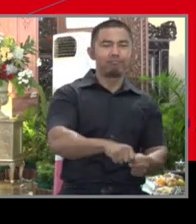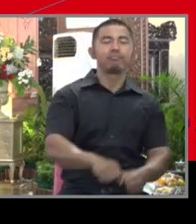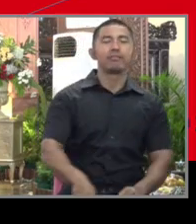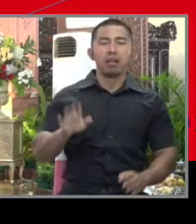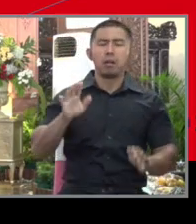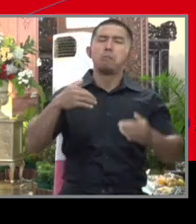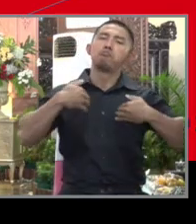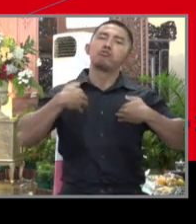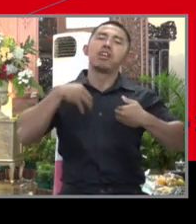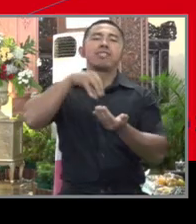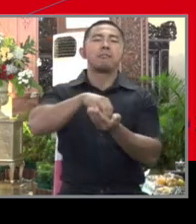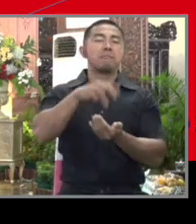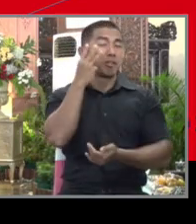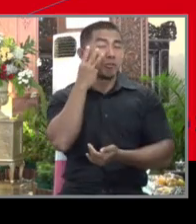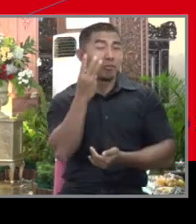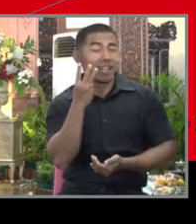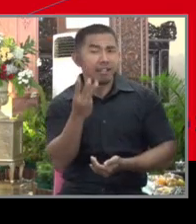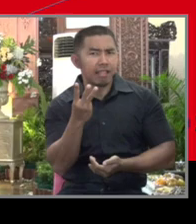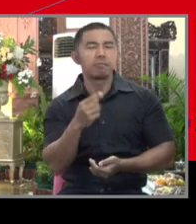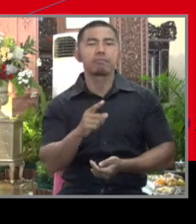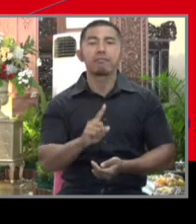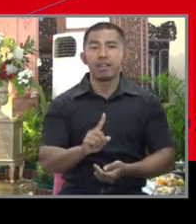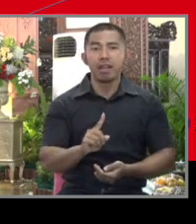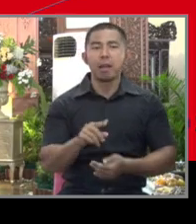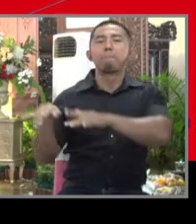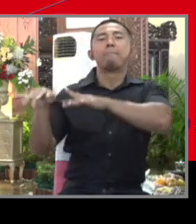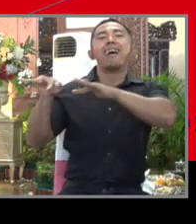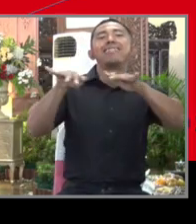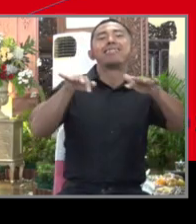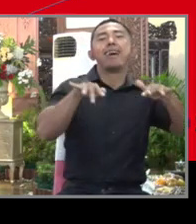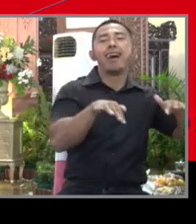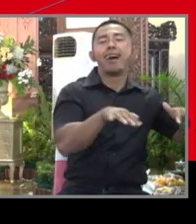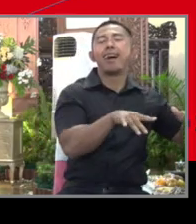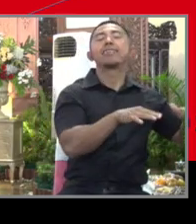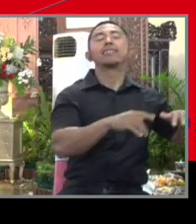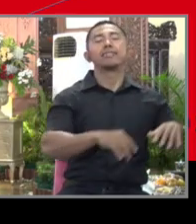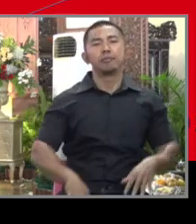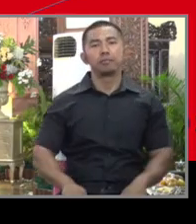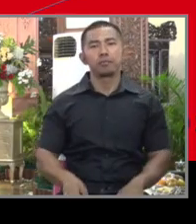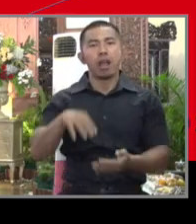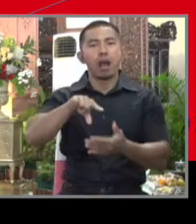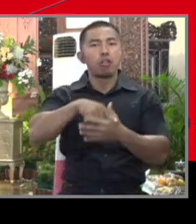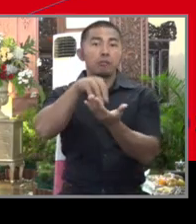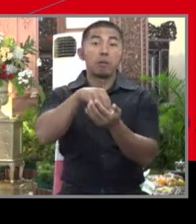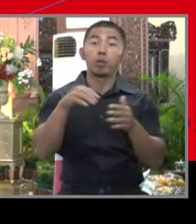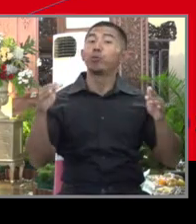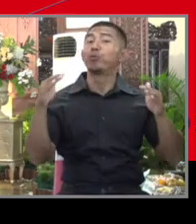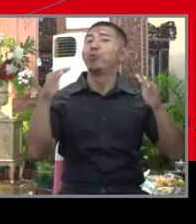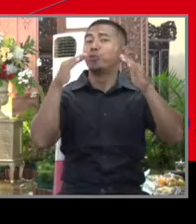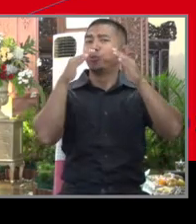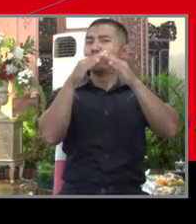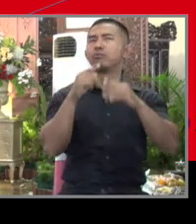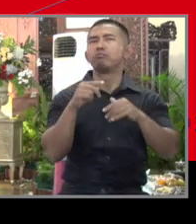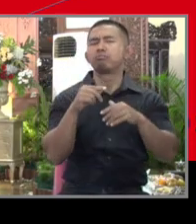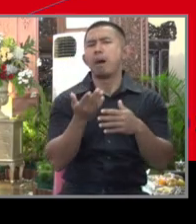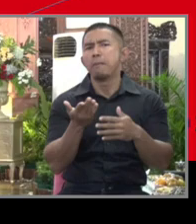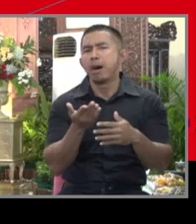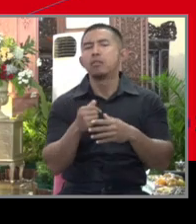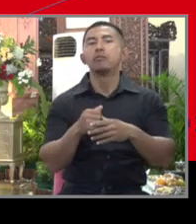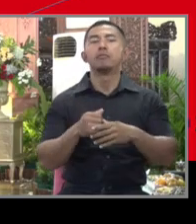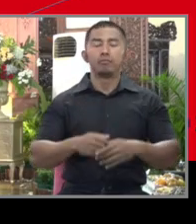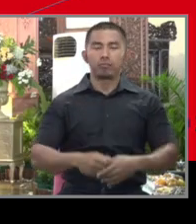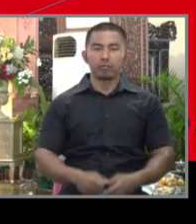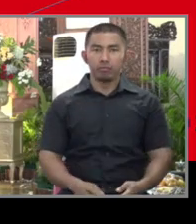beberapa kawasan objek, Pak, baik dari yang pantai maupun yang wilayah pegunungan. Antara lain itu